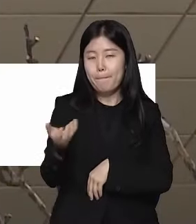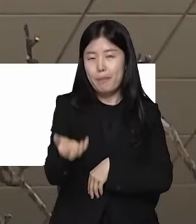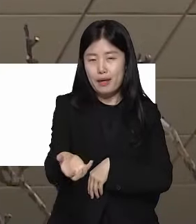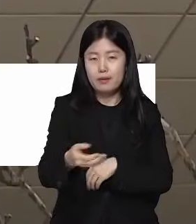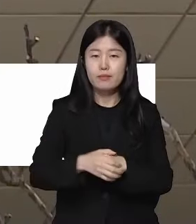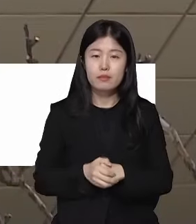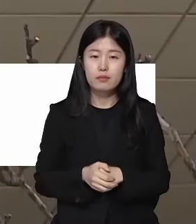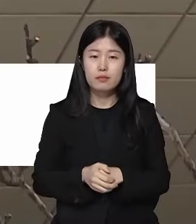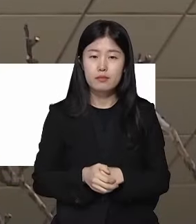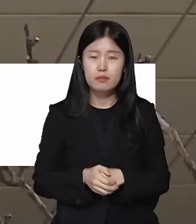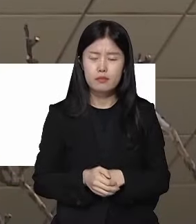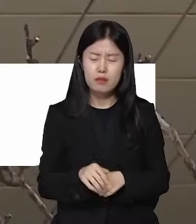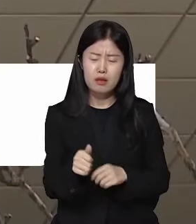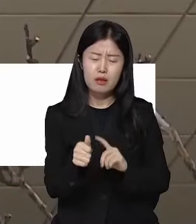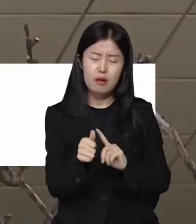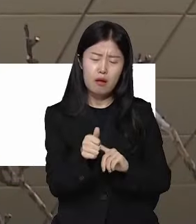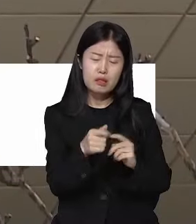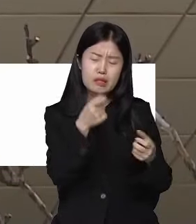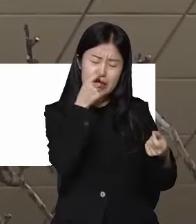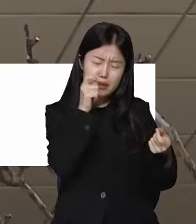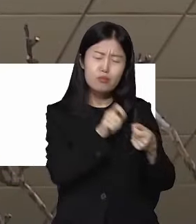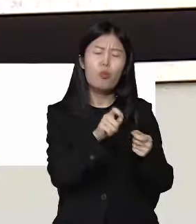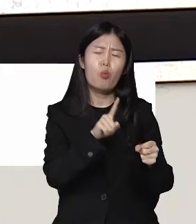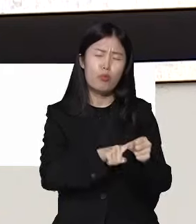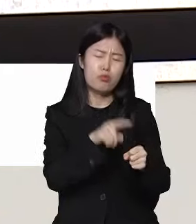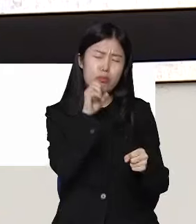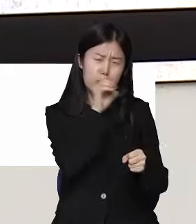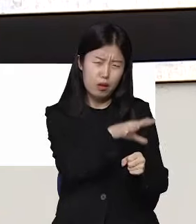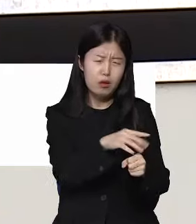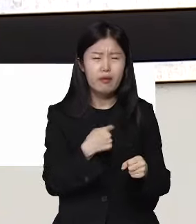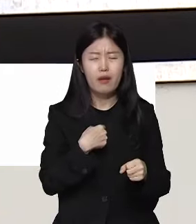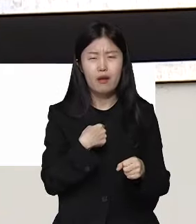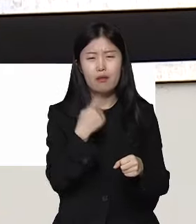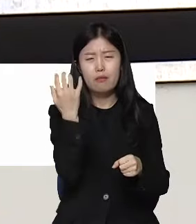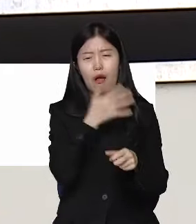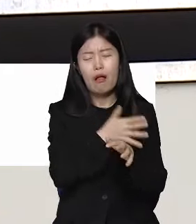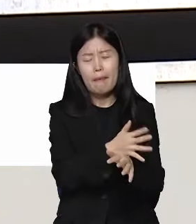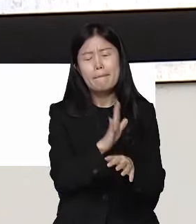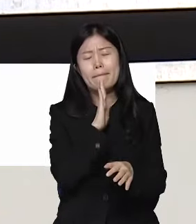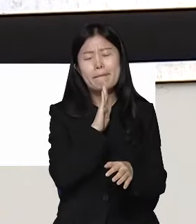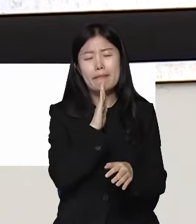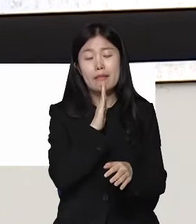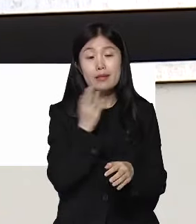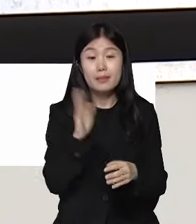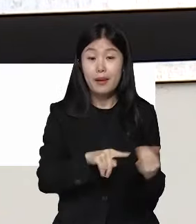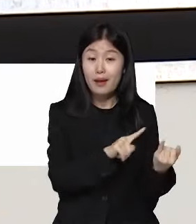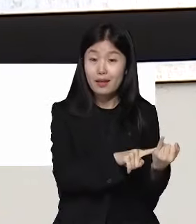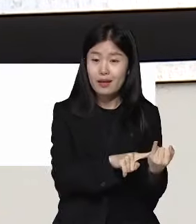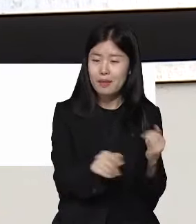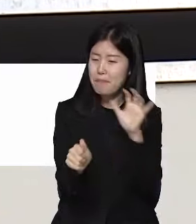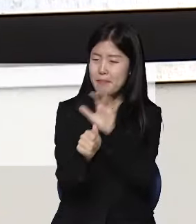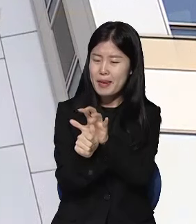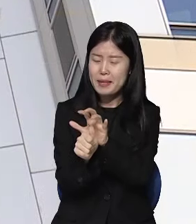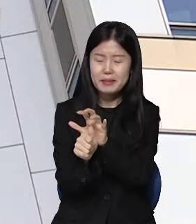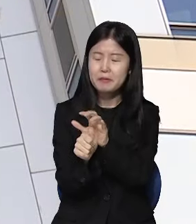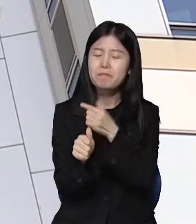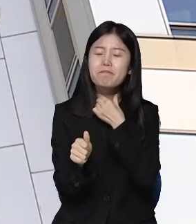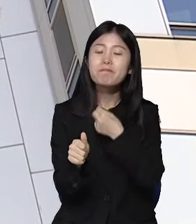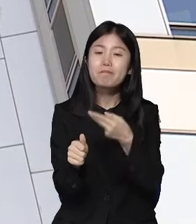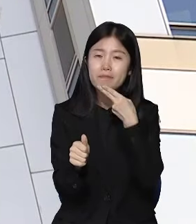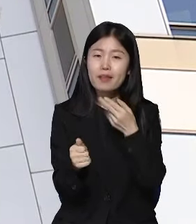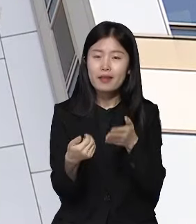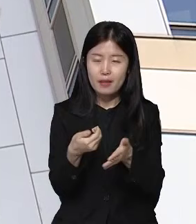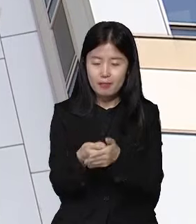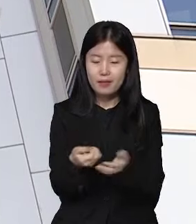조사에서 A씨는 친해지기 위해 한 말이었다며 성희롱 사실을 인정했지만 피해 여직원이 징계를 원하지 않아 분리